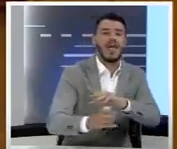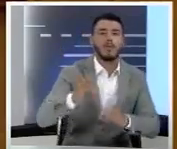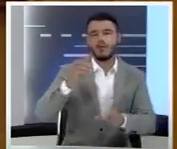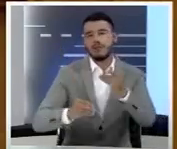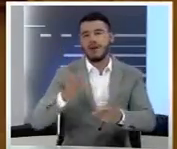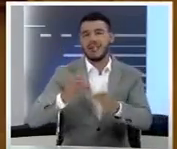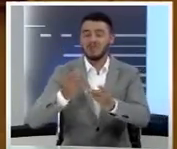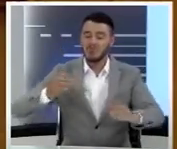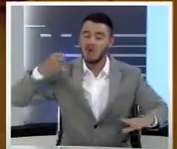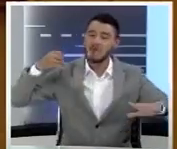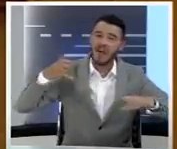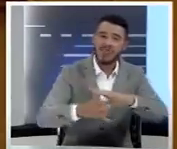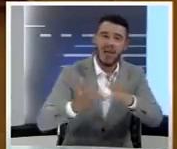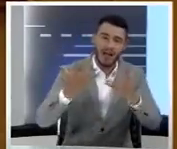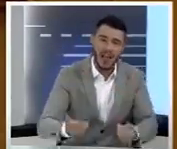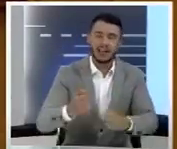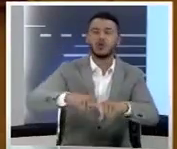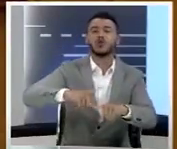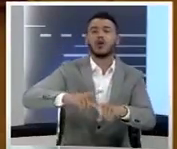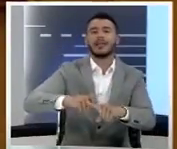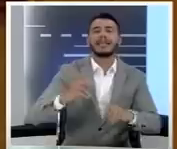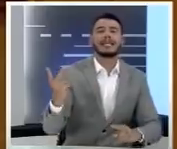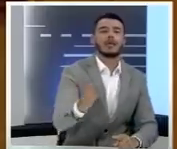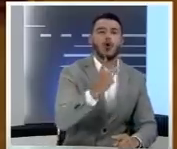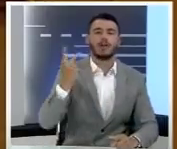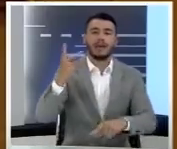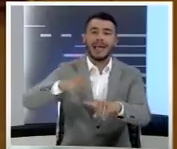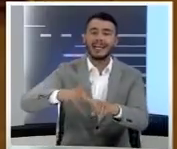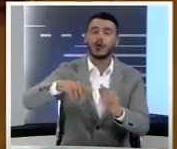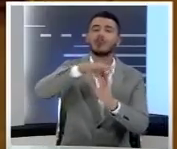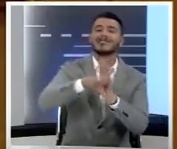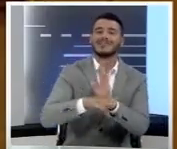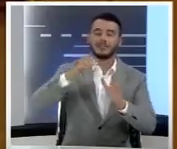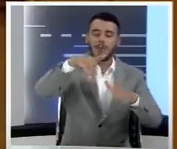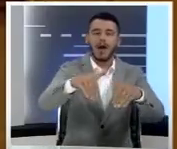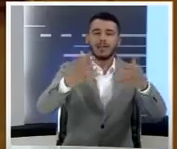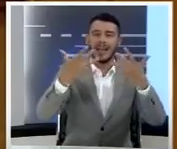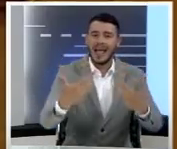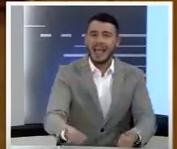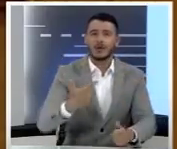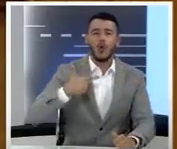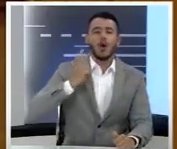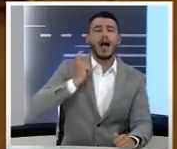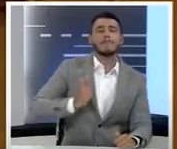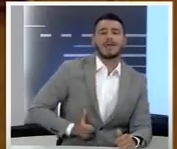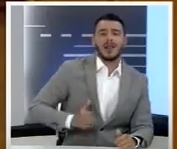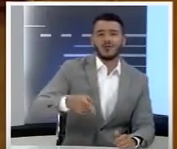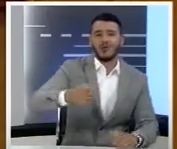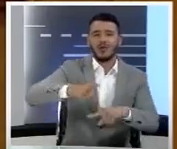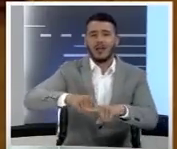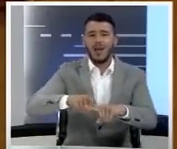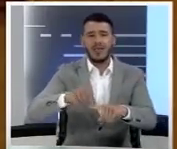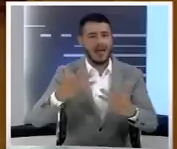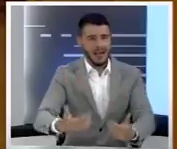παθογένειες του ελληνικού συστήματος, θα έλεγα με ταυτωτικά στοιχεία του ελληνικού καπιταλισμού. Διότι το έλλειμμα,